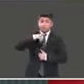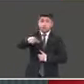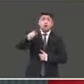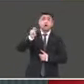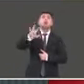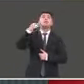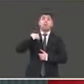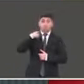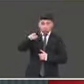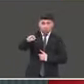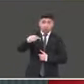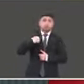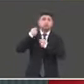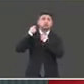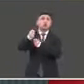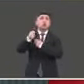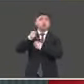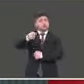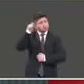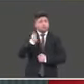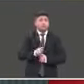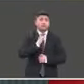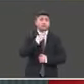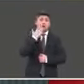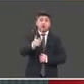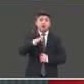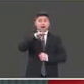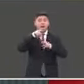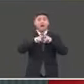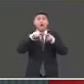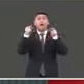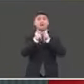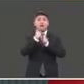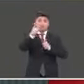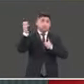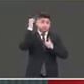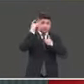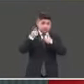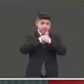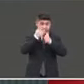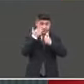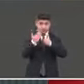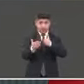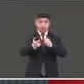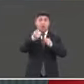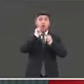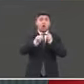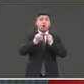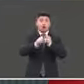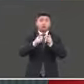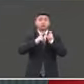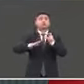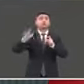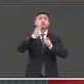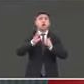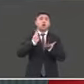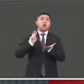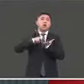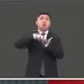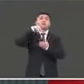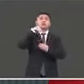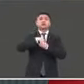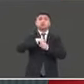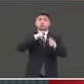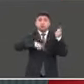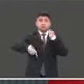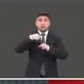getirmeye zorlayacaksınız Avrupa Birliği başta olmak üzere ekonomik ve sosyal Kalkınma mıza